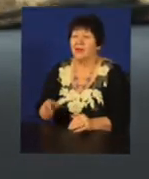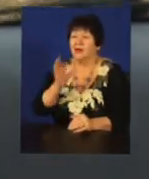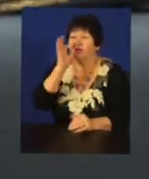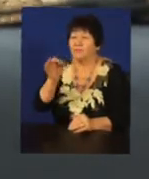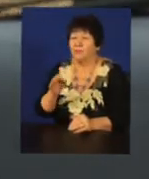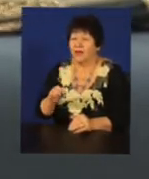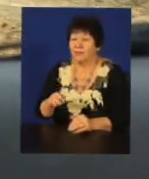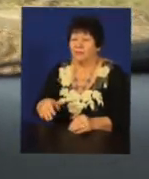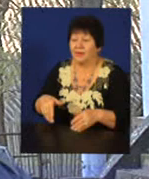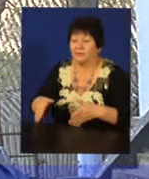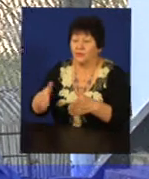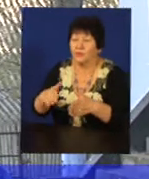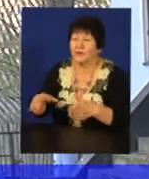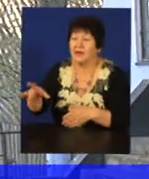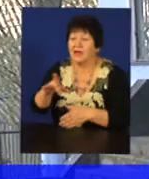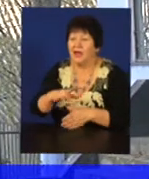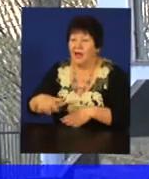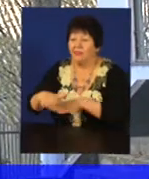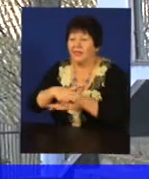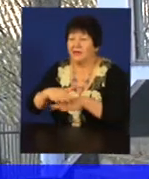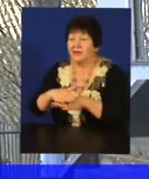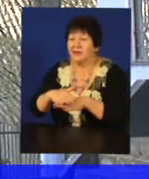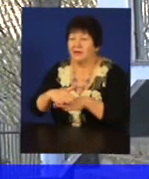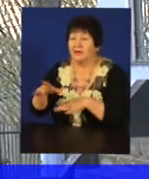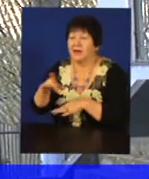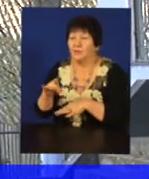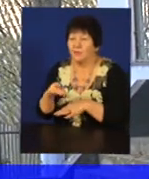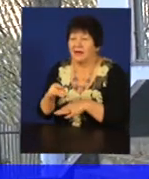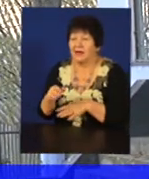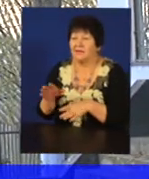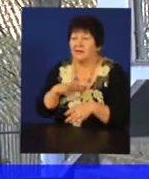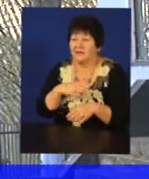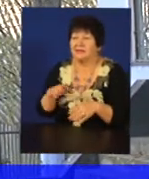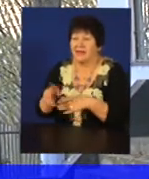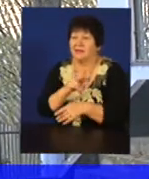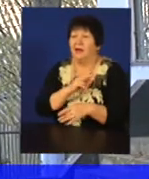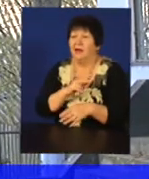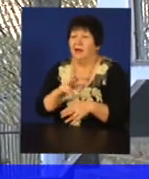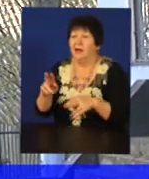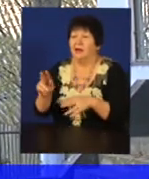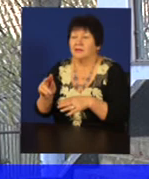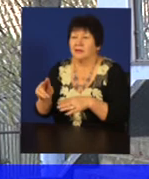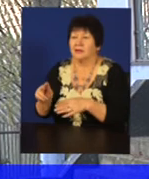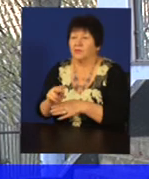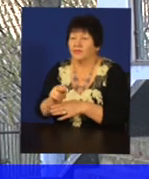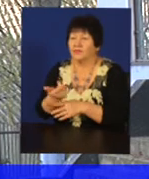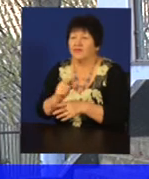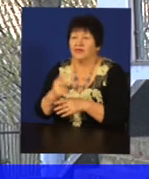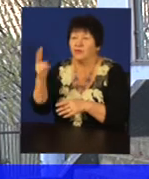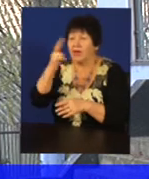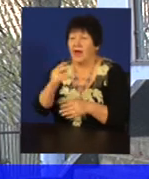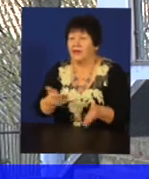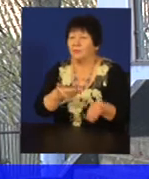spunem, drumurile naționale republicane, la fel, paralel, șantierele sunt construcție. Din cei 2